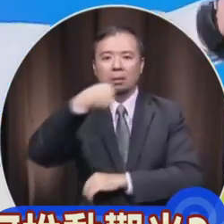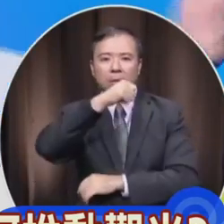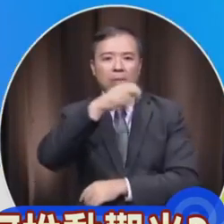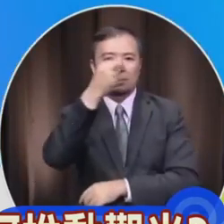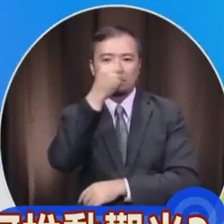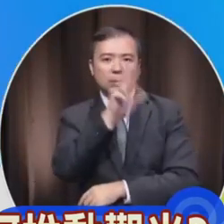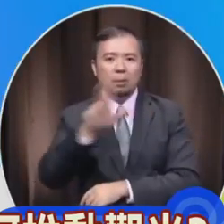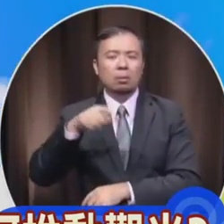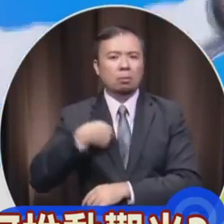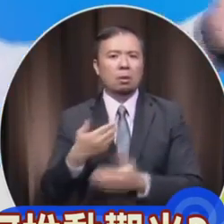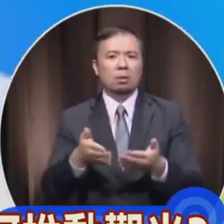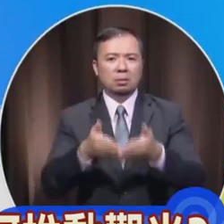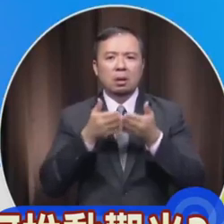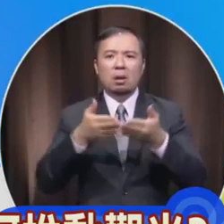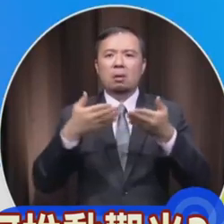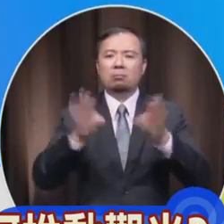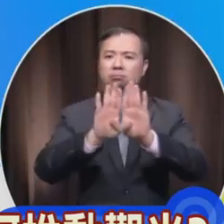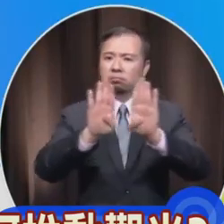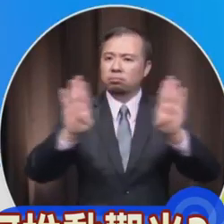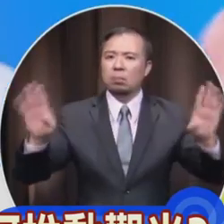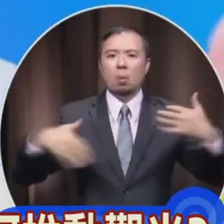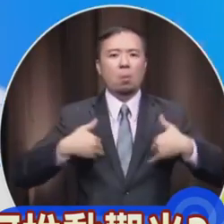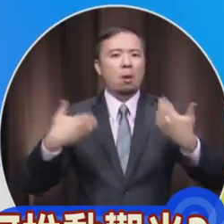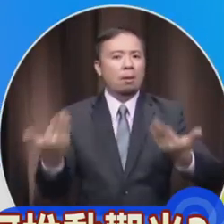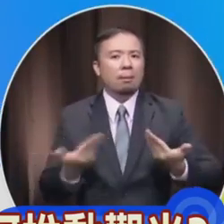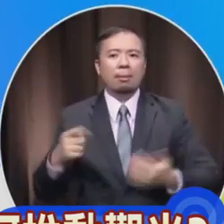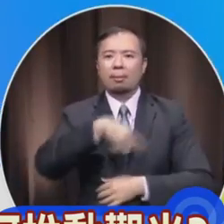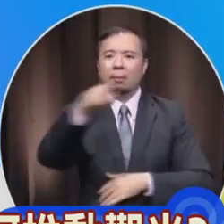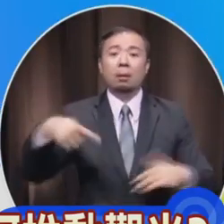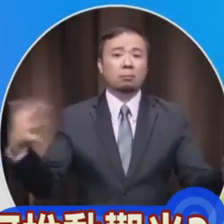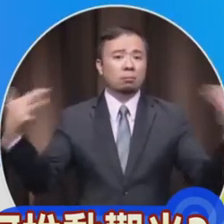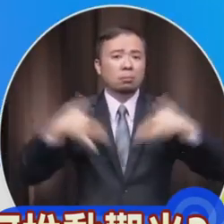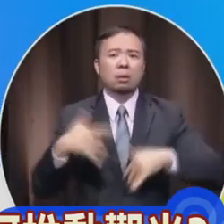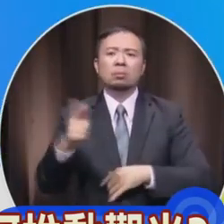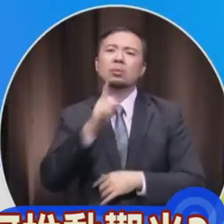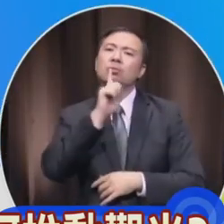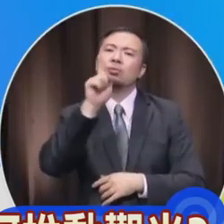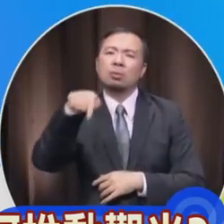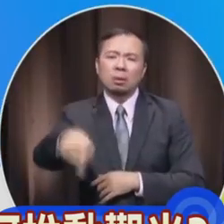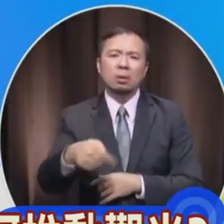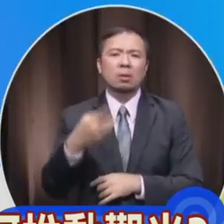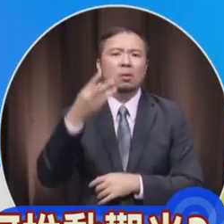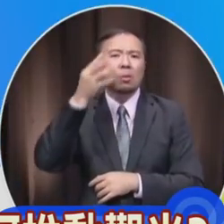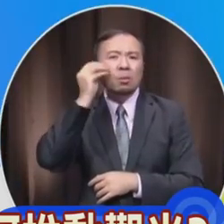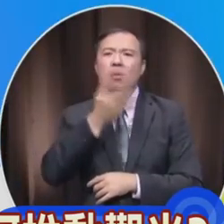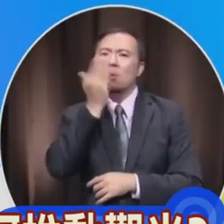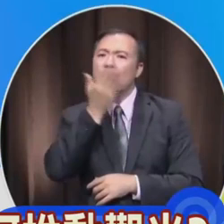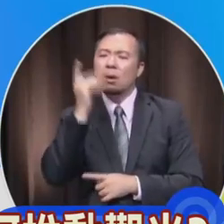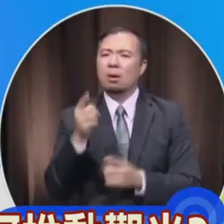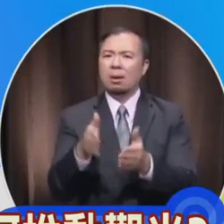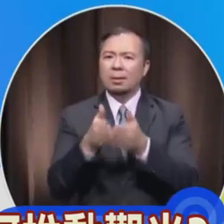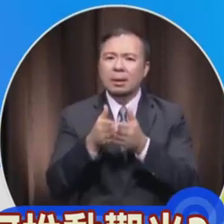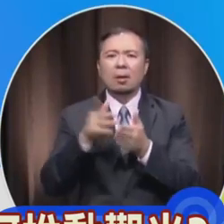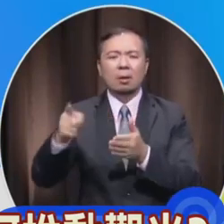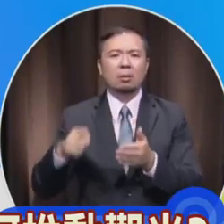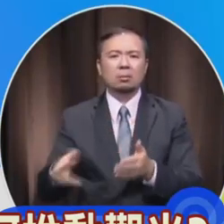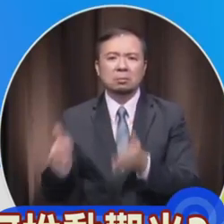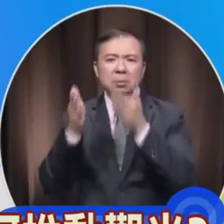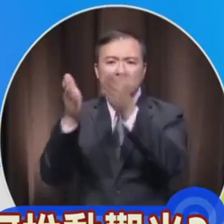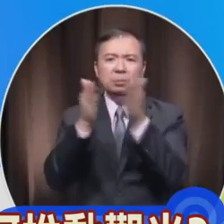门打开，欢迎所有的人进来，而不是在你的所谓的发展观光还要有政治前提。这个我想高雄市